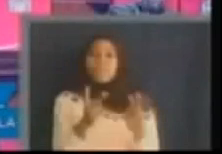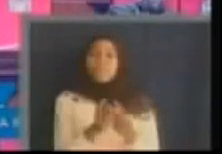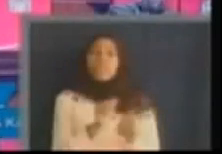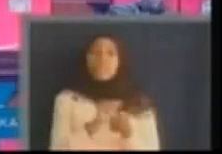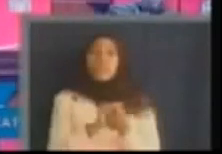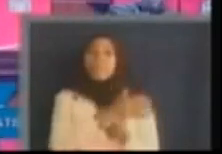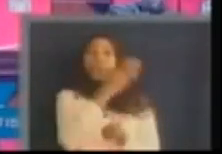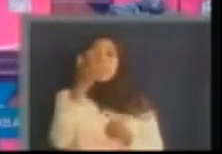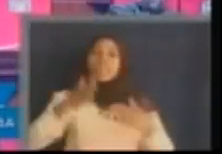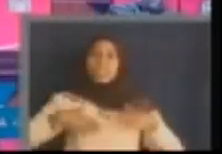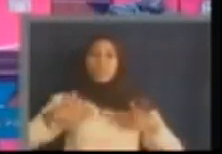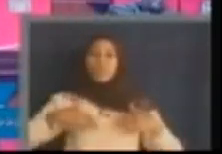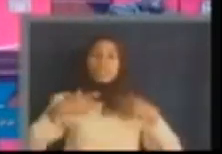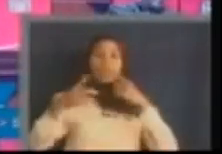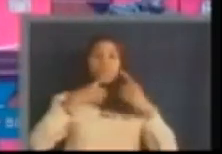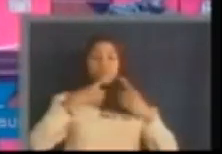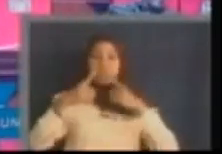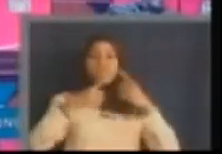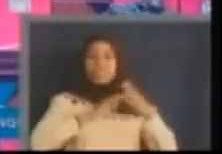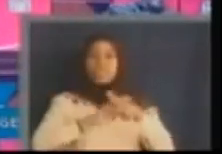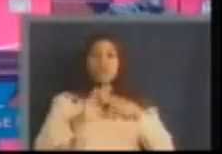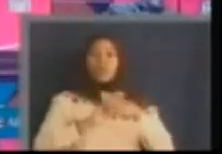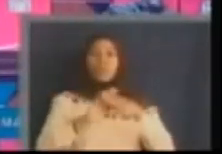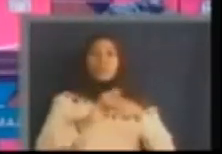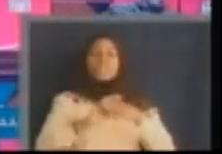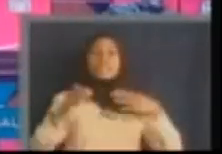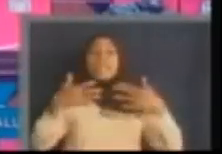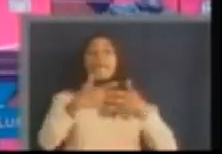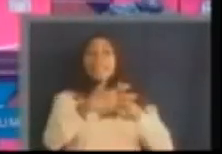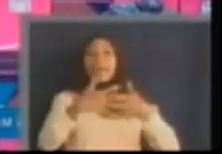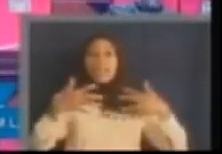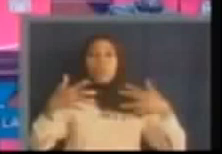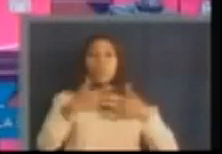ni juu ya lugha. Lugha ya staha ambayo mheshimiwa mwenyekiti